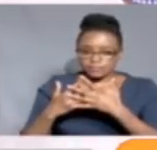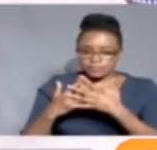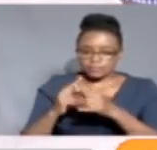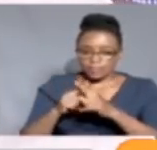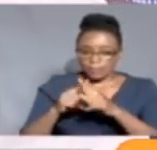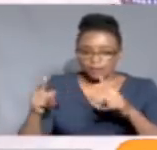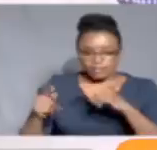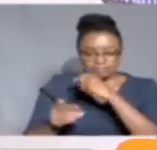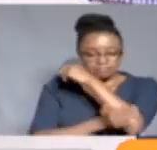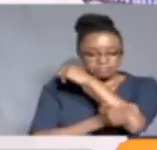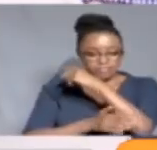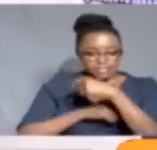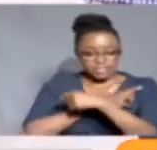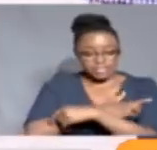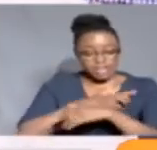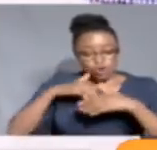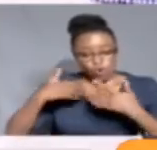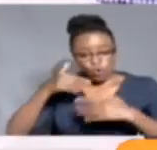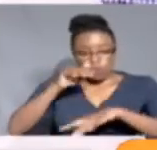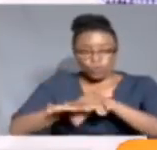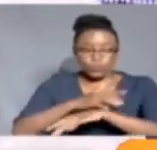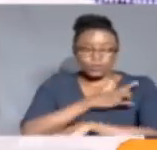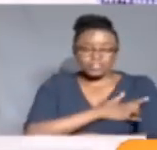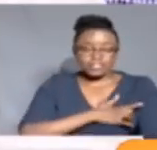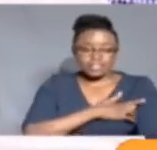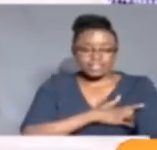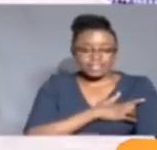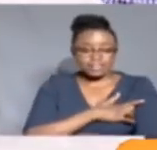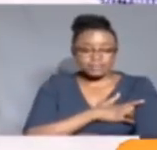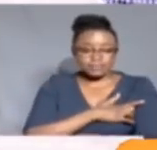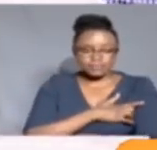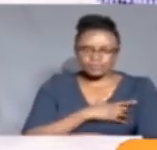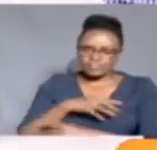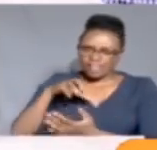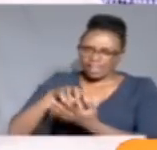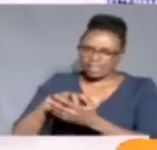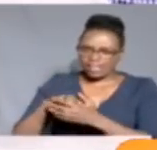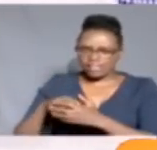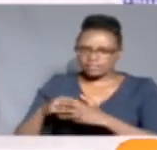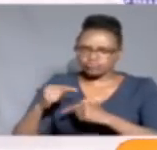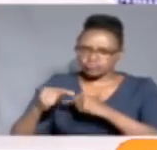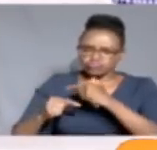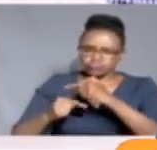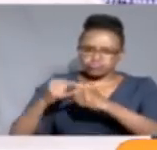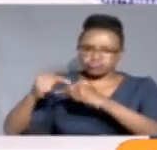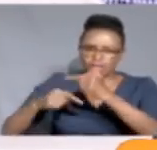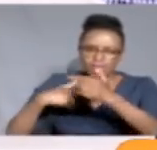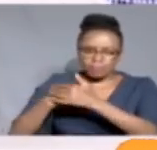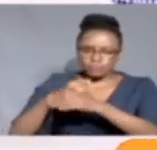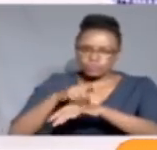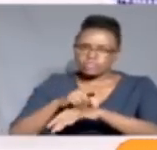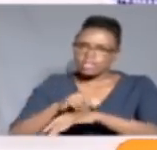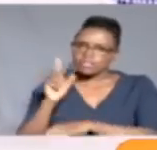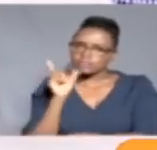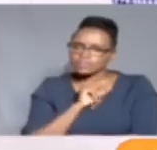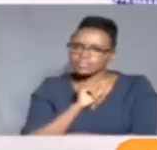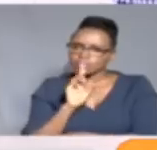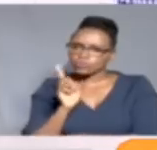Lakini kwa bahati mbaya ama mzuri tulifanya kesi mpaka ikakuja